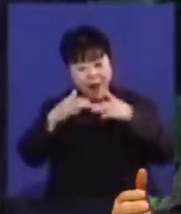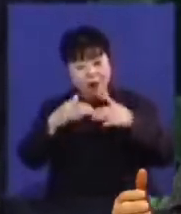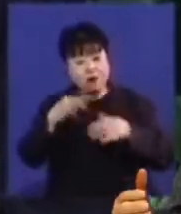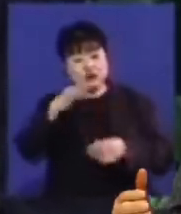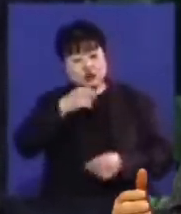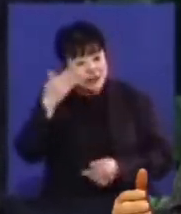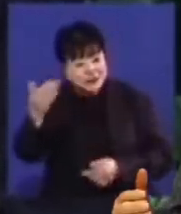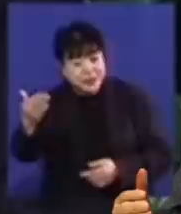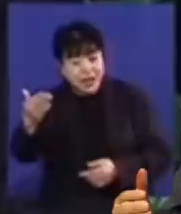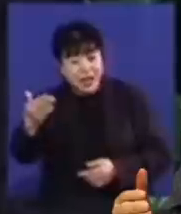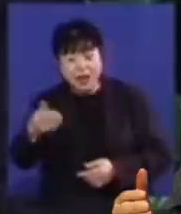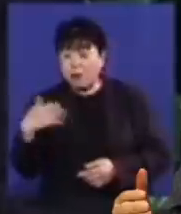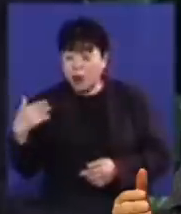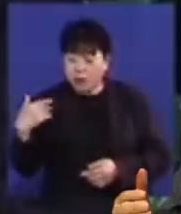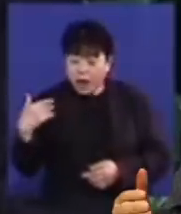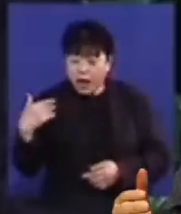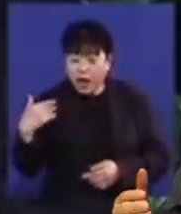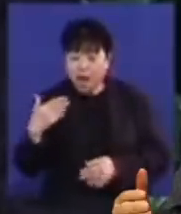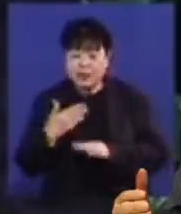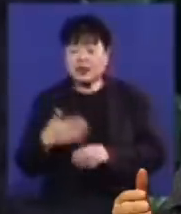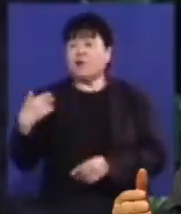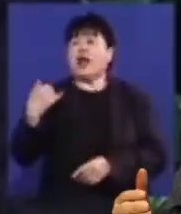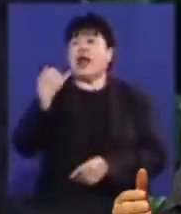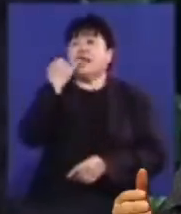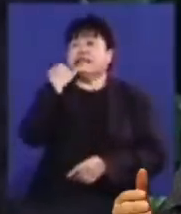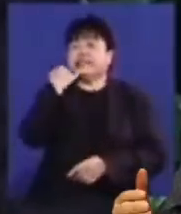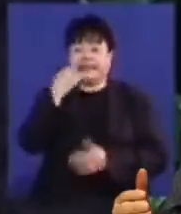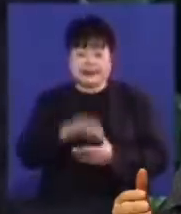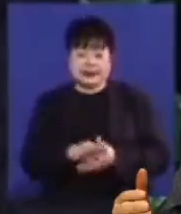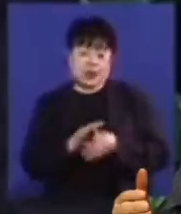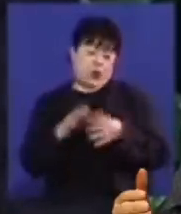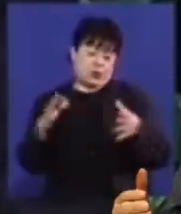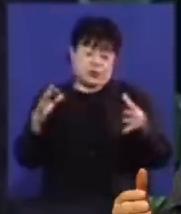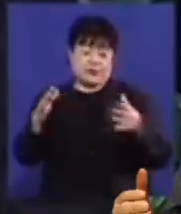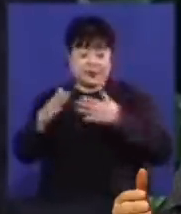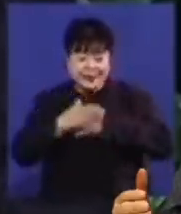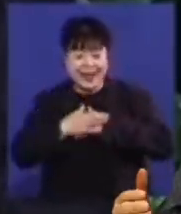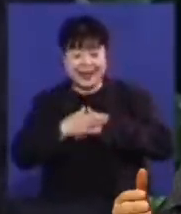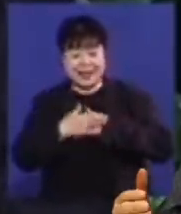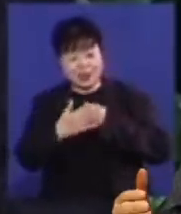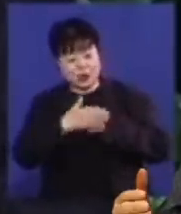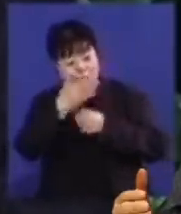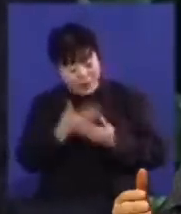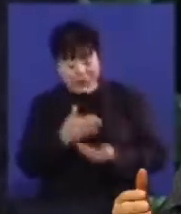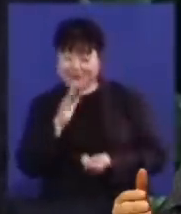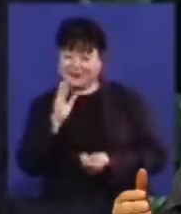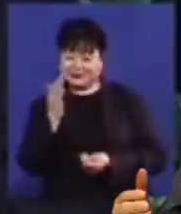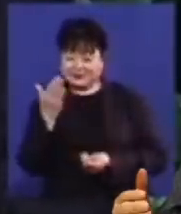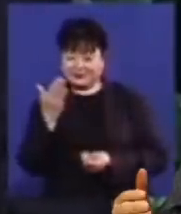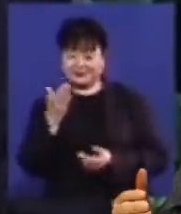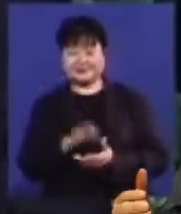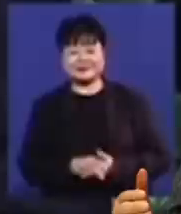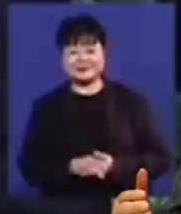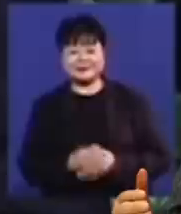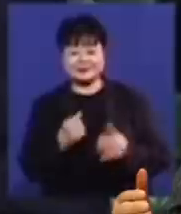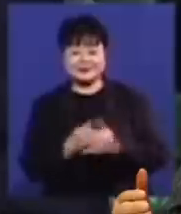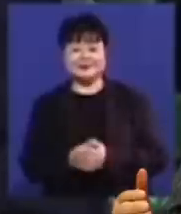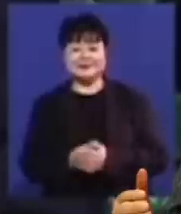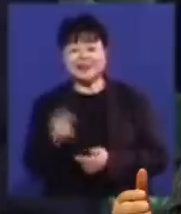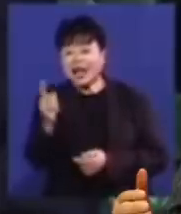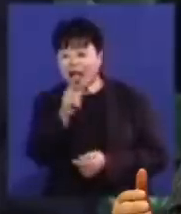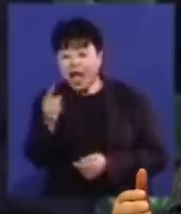있는지 알아듣지도 못하는데 남이야 못 알아듣든 알아듣든 상관할 것 없습니다. 내겐 도움이 되는 것이니까. 그래서 내가